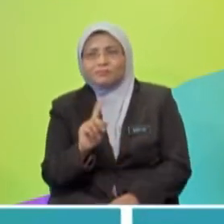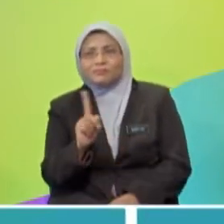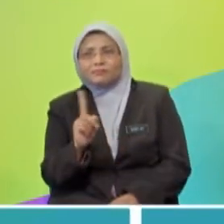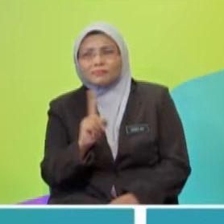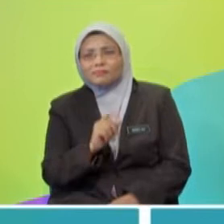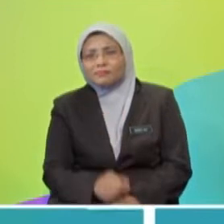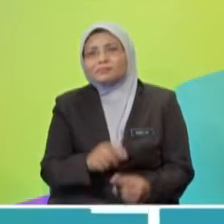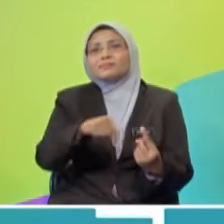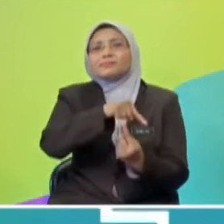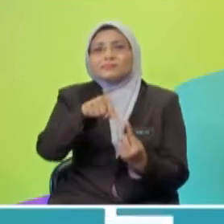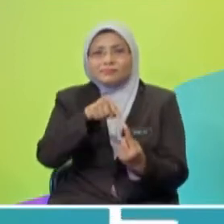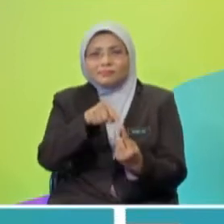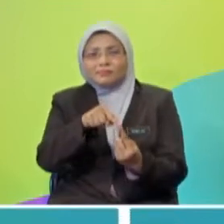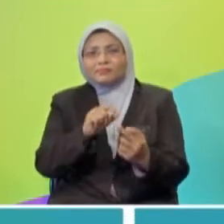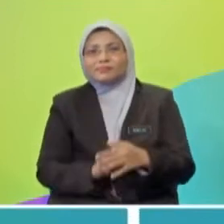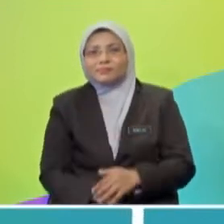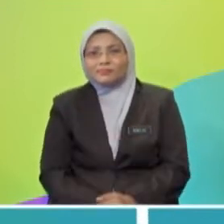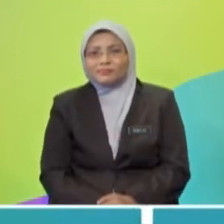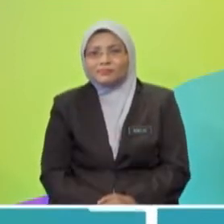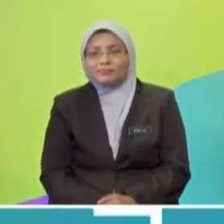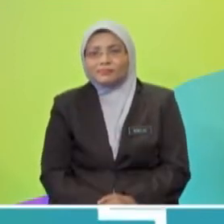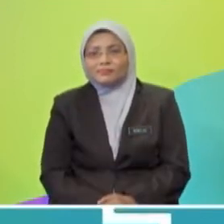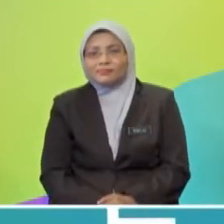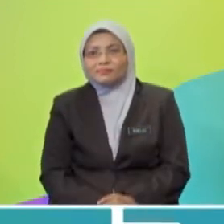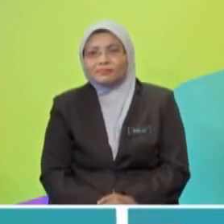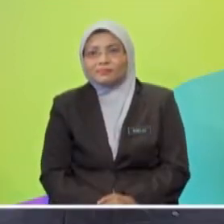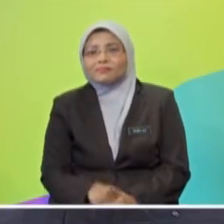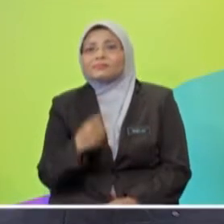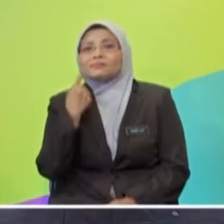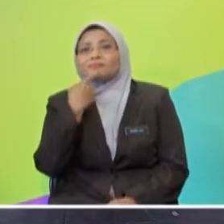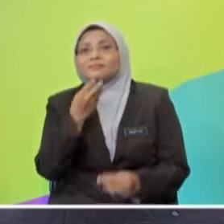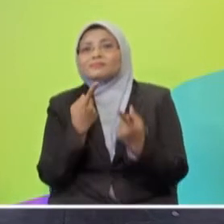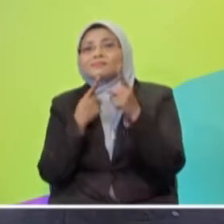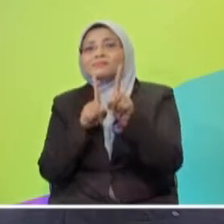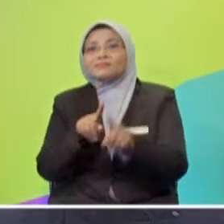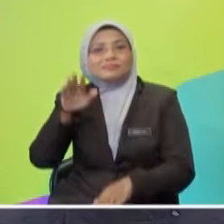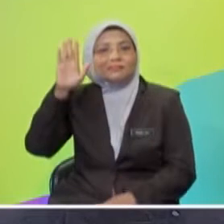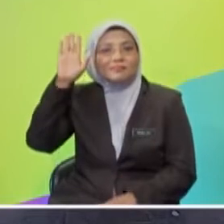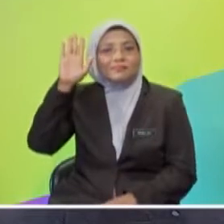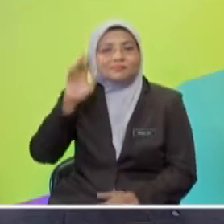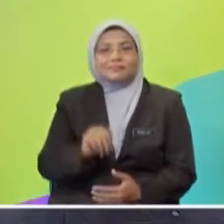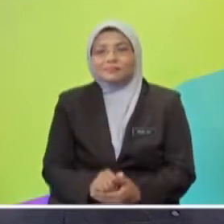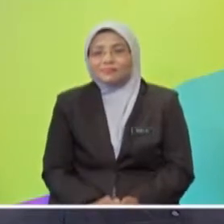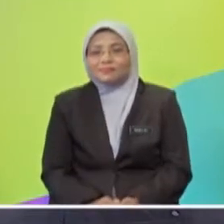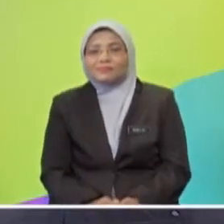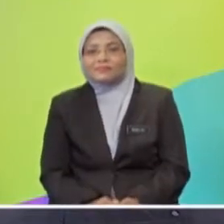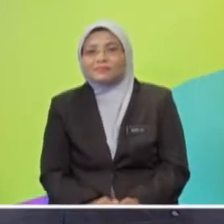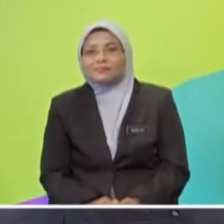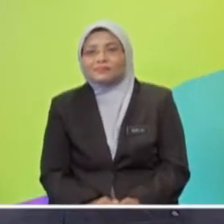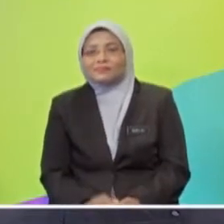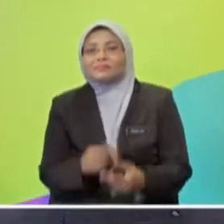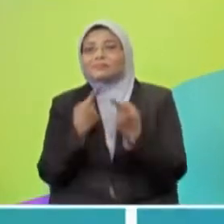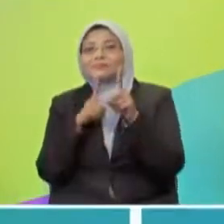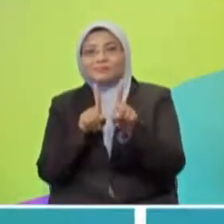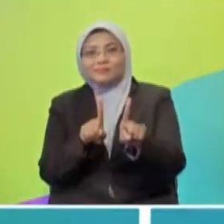554 masih selepas aku oke oke Akila Akila